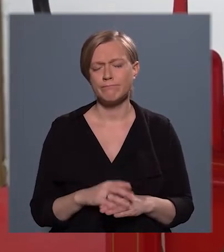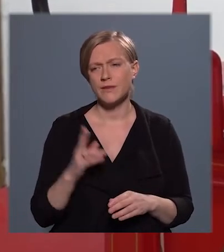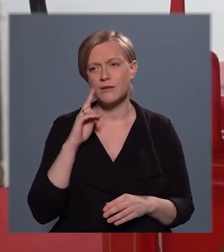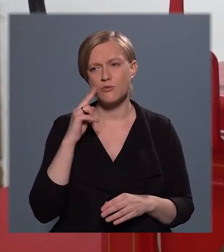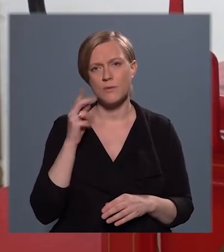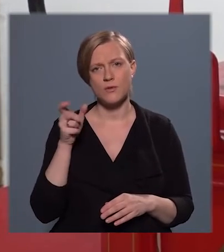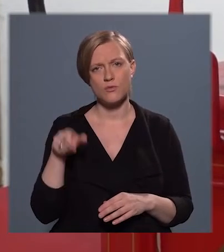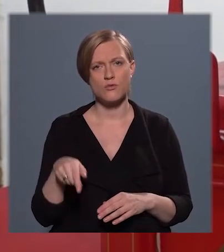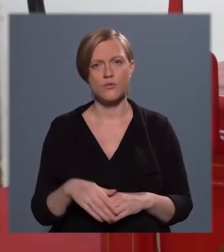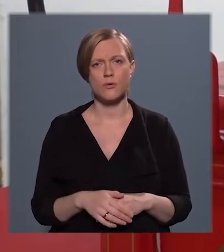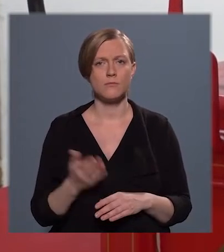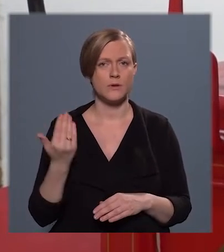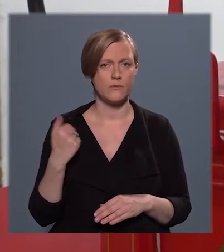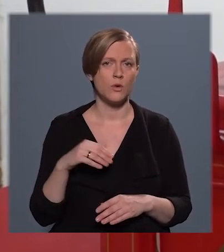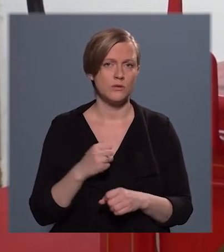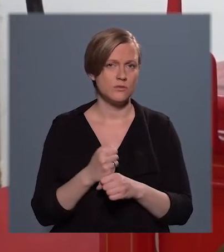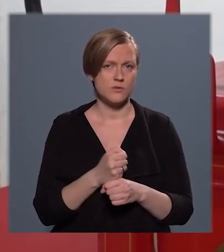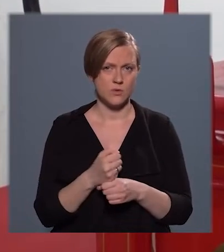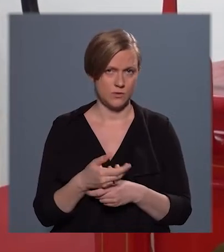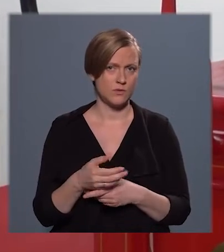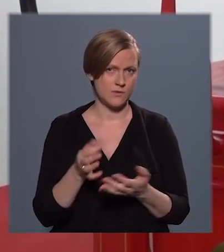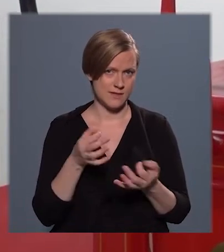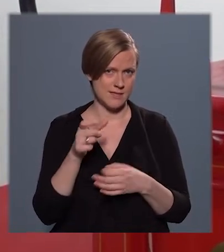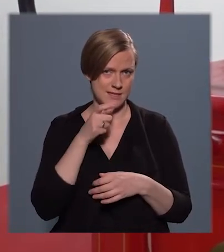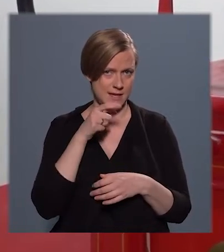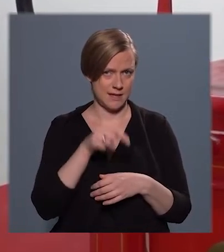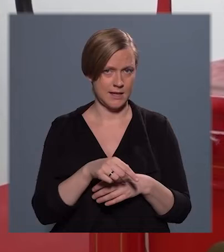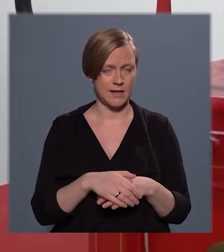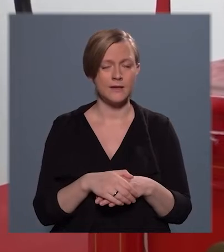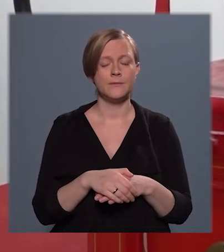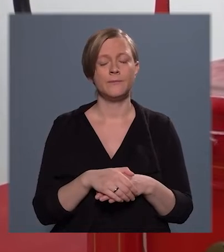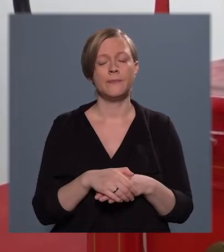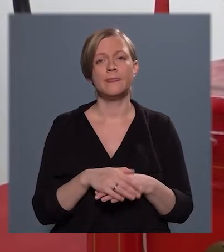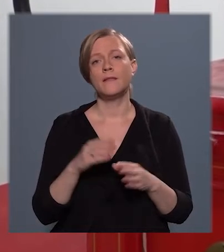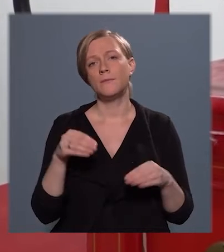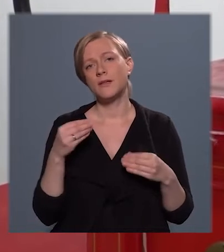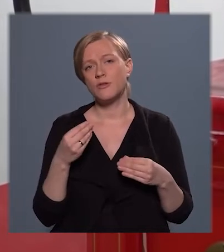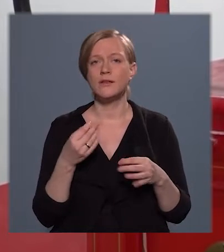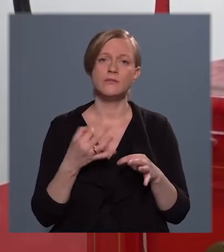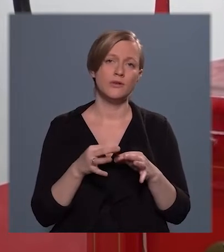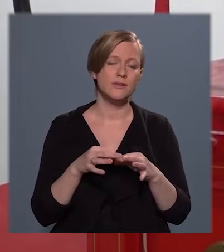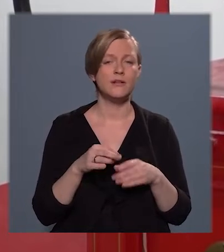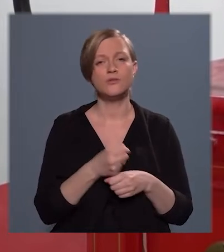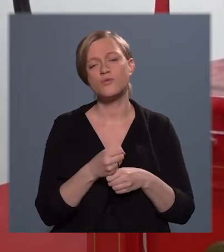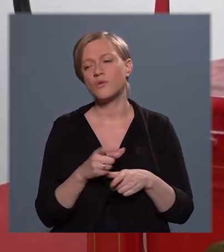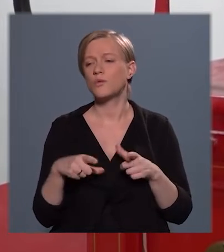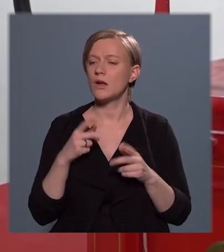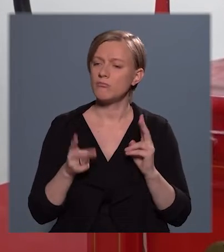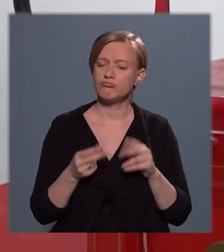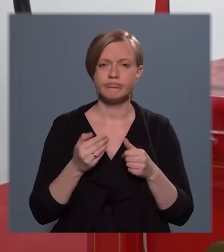ismerősöm volt tűzoltó Cegléden, aki mesélt történeteket a tűzoltó